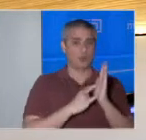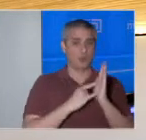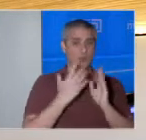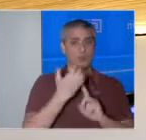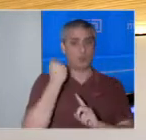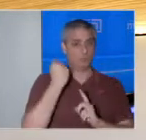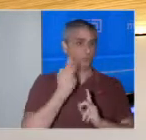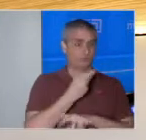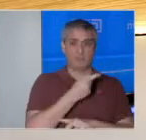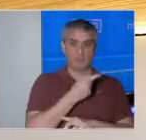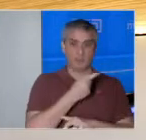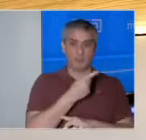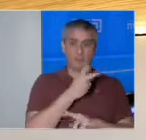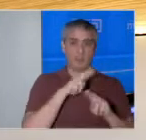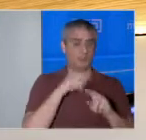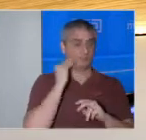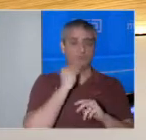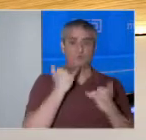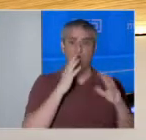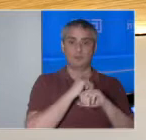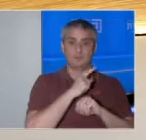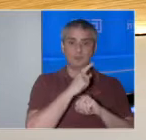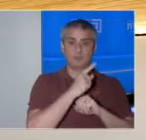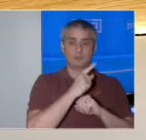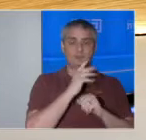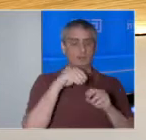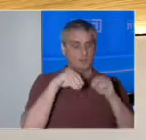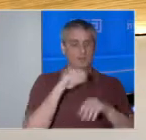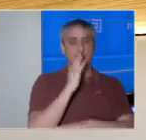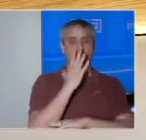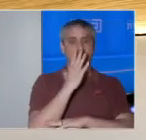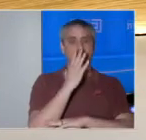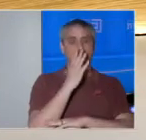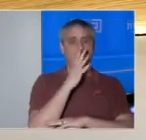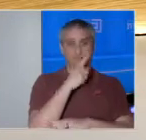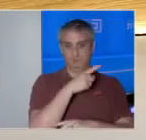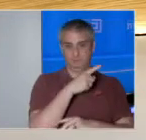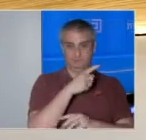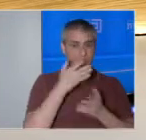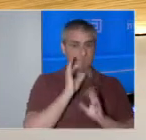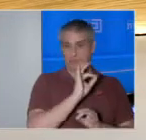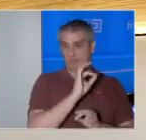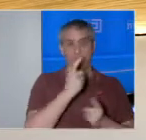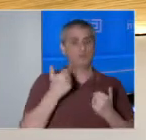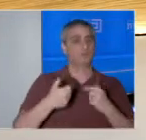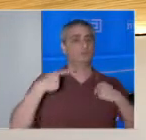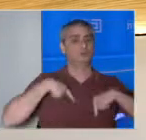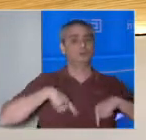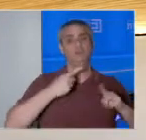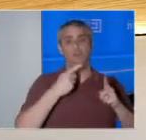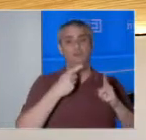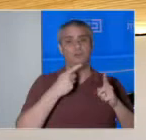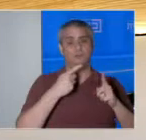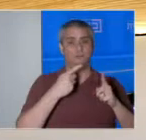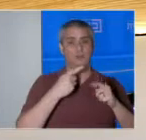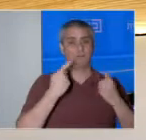האפוטרופסות שעבר, באחר הצהריים הערב נינתה עץ לכבוד ביתה של סלע, במעמד